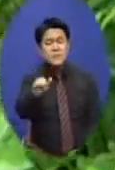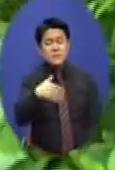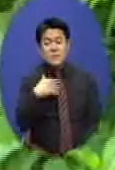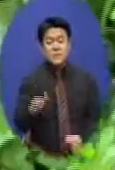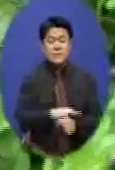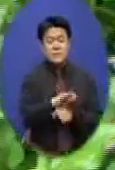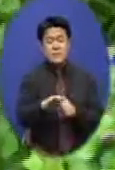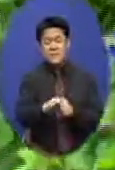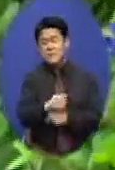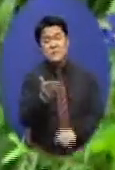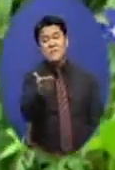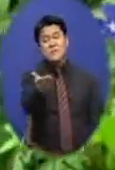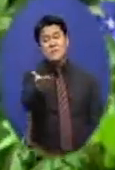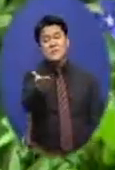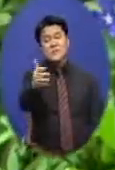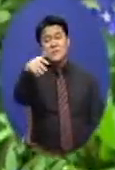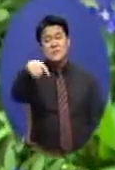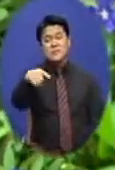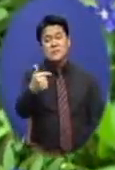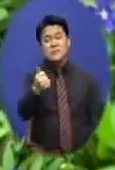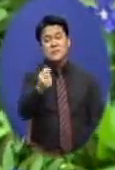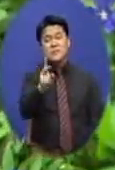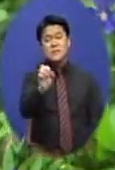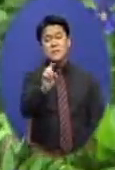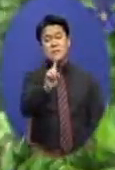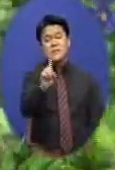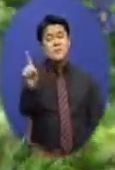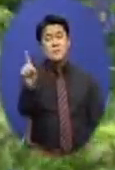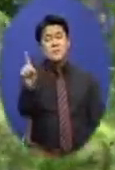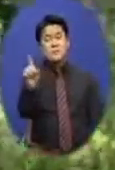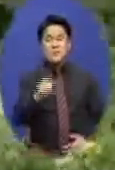춘향아 내 사랑 춘향아